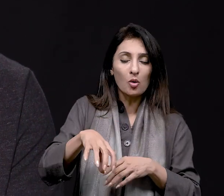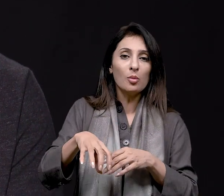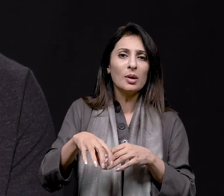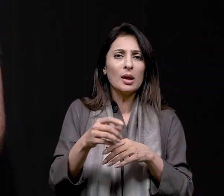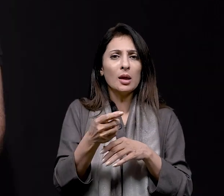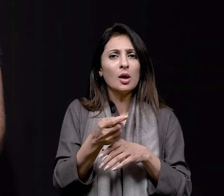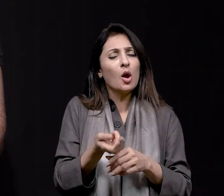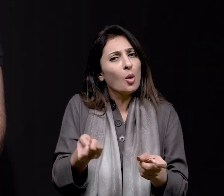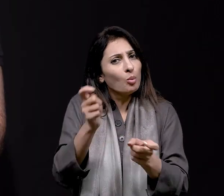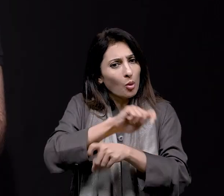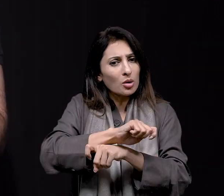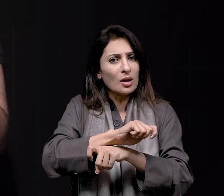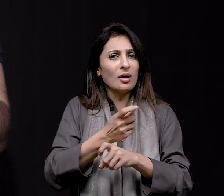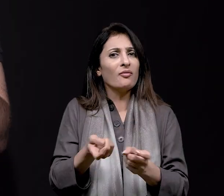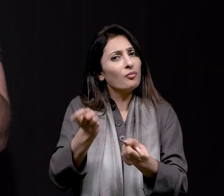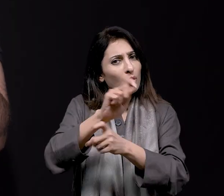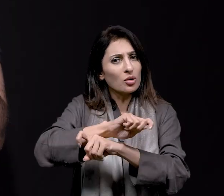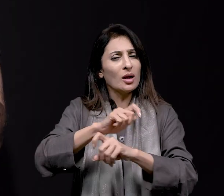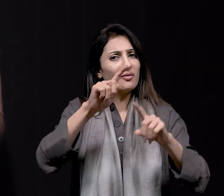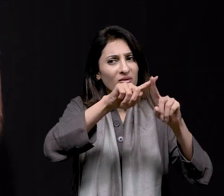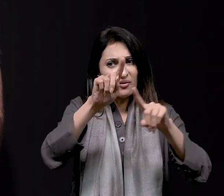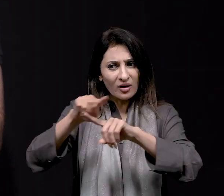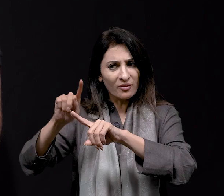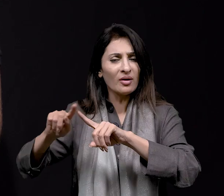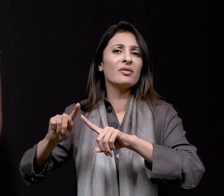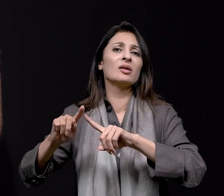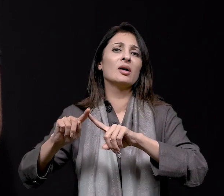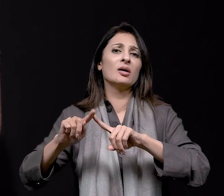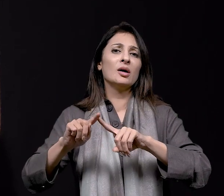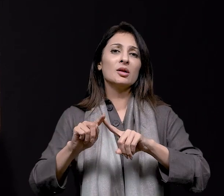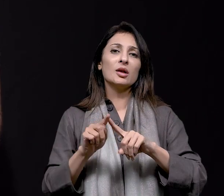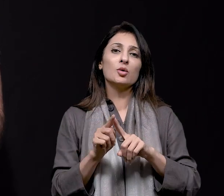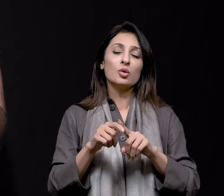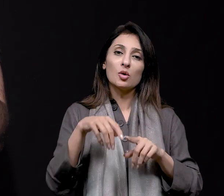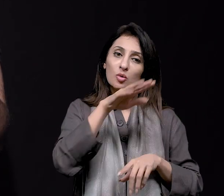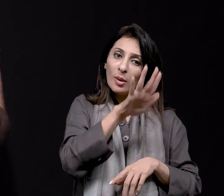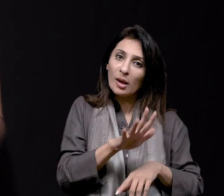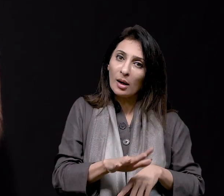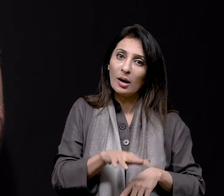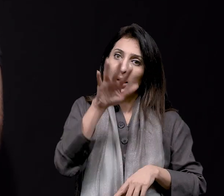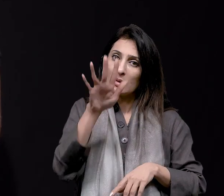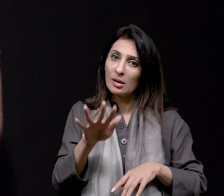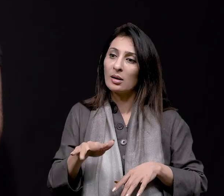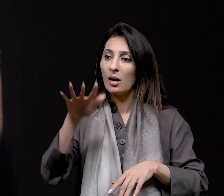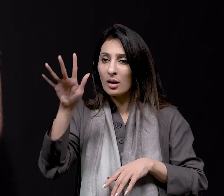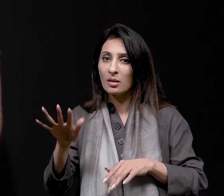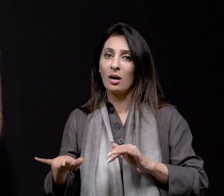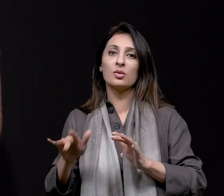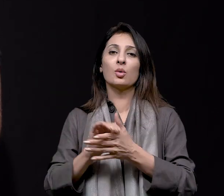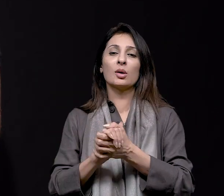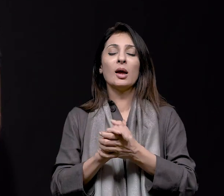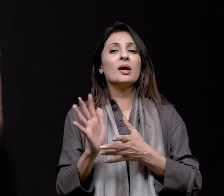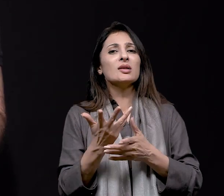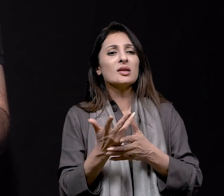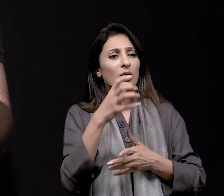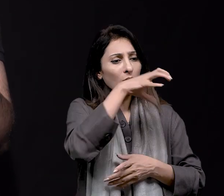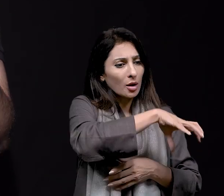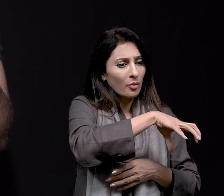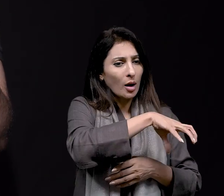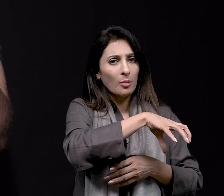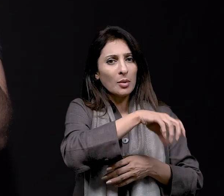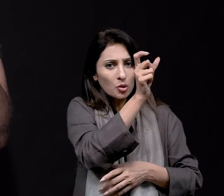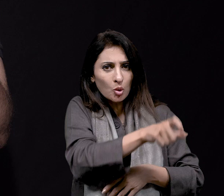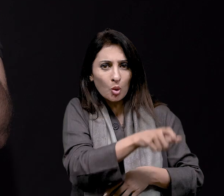پارٹ ہے۔ کلائمیٹ چینج اس ملک کے مختلف علاقوں میں مختلف طریقے سے اثر انداز ہوگا، اور اسی وجہ